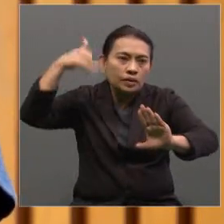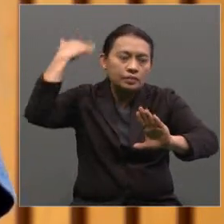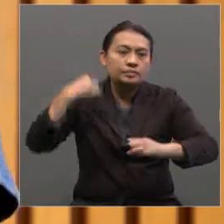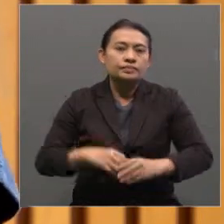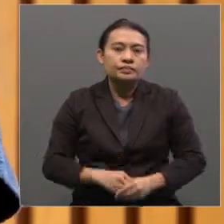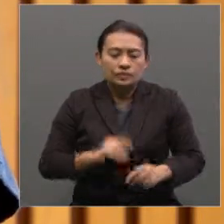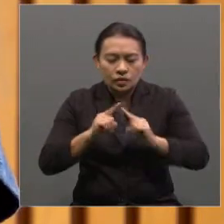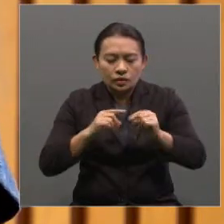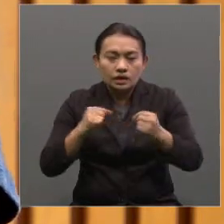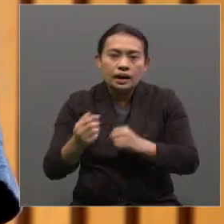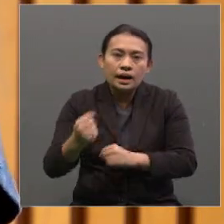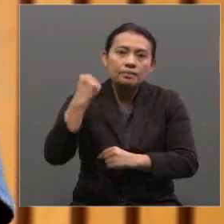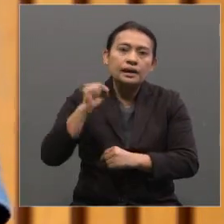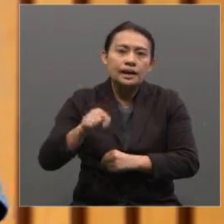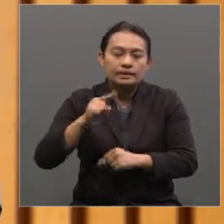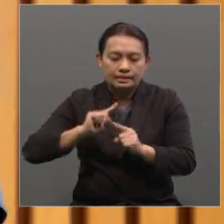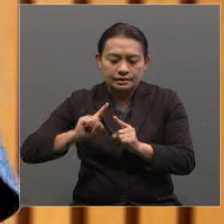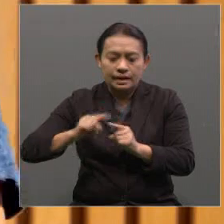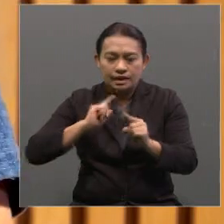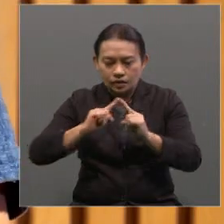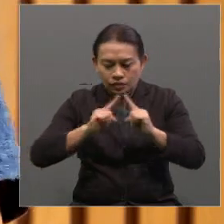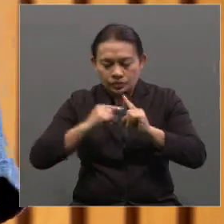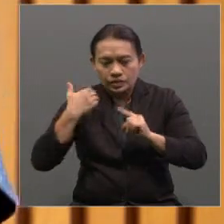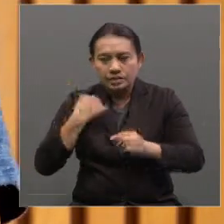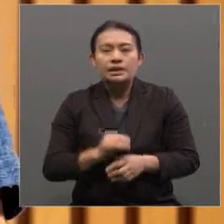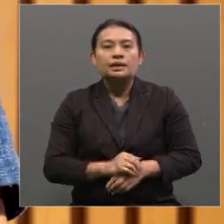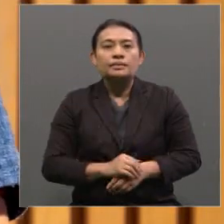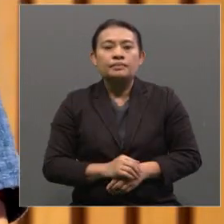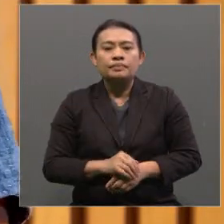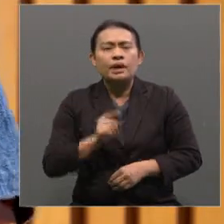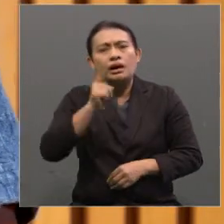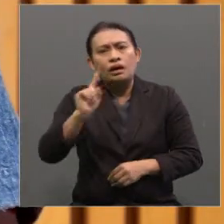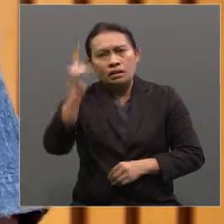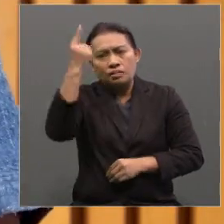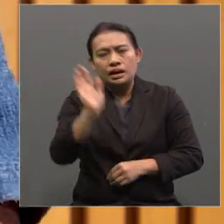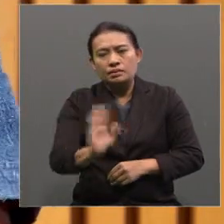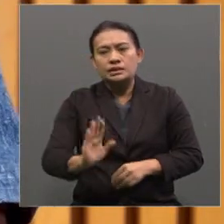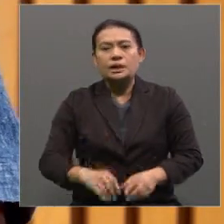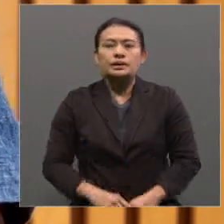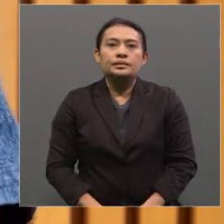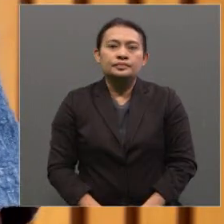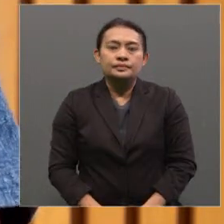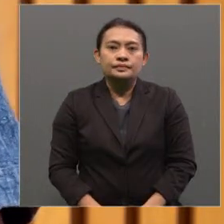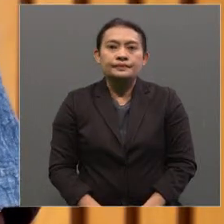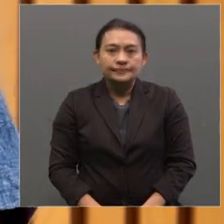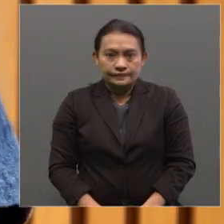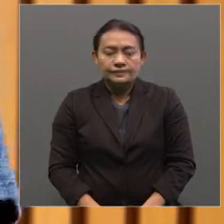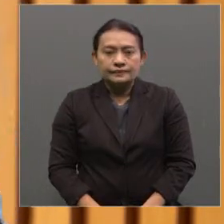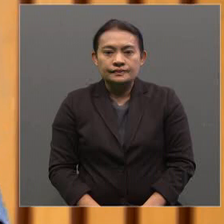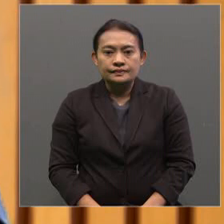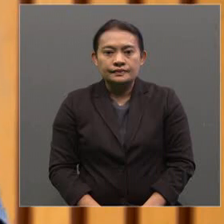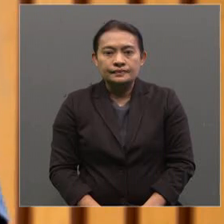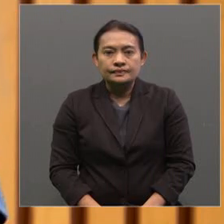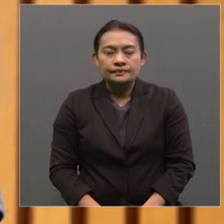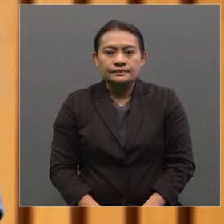พูดเรื่องอำนาจนำกันมาแล้วใช่ไหมครับฮาเกโมนีอะไรต่างๆจริงๆไม่ใช่เรื่องใหม่เลยนะครับแต่อย่างไรก็ตามเนี่ยนะครับใน